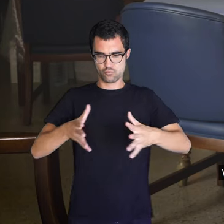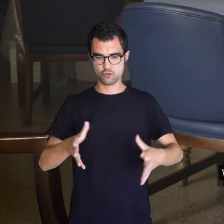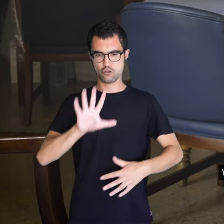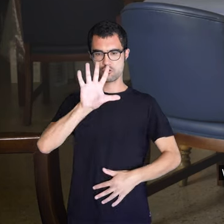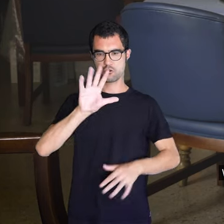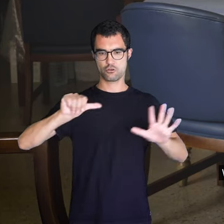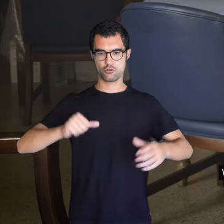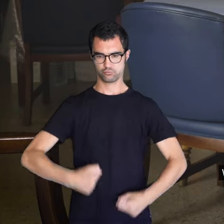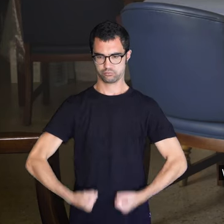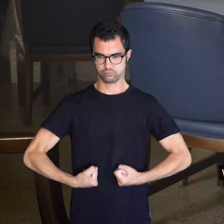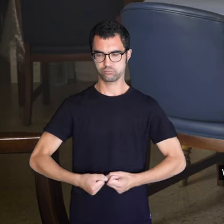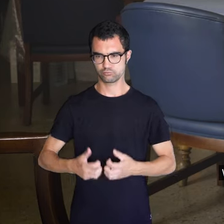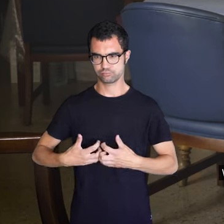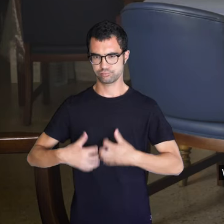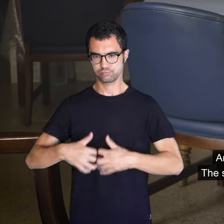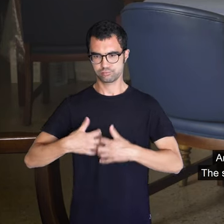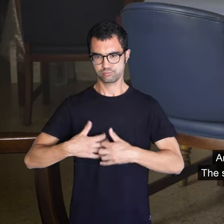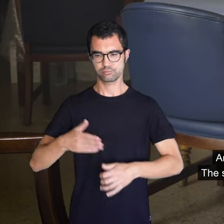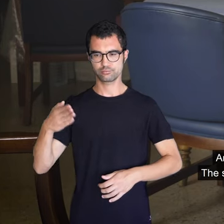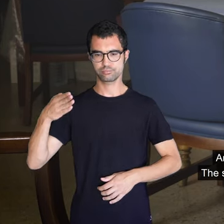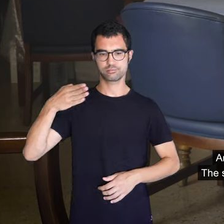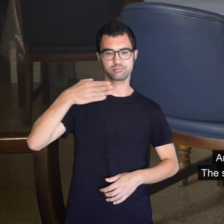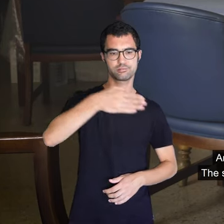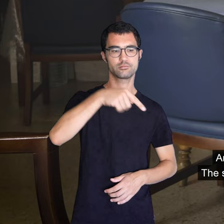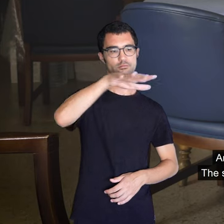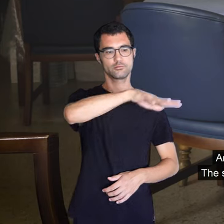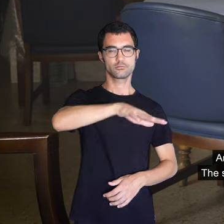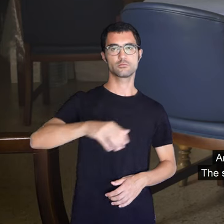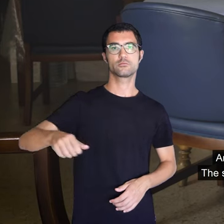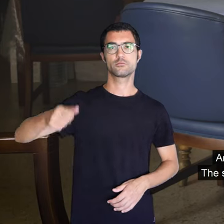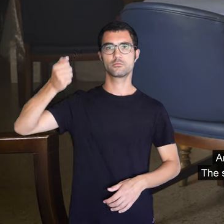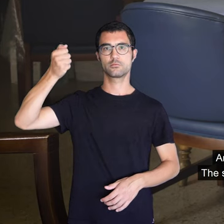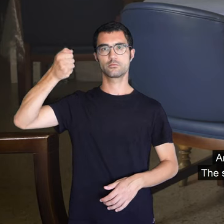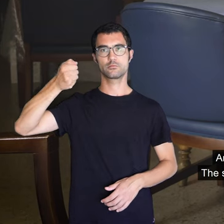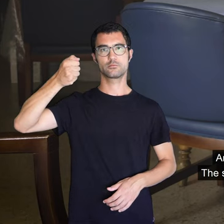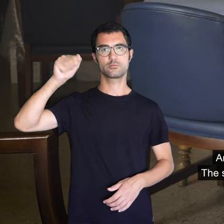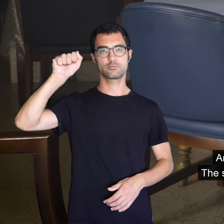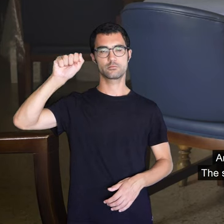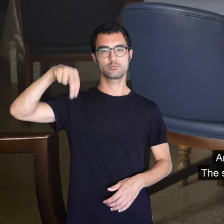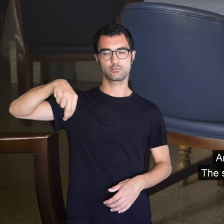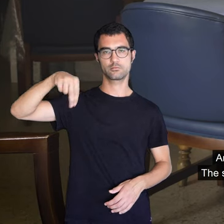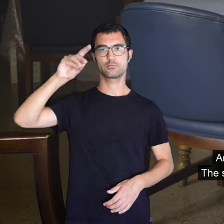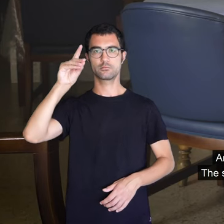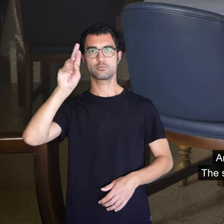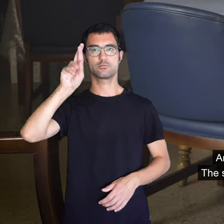terrades, fet en draig. I a les 7 érem en el cap de